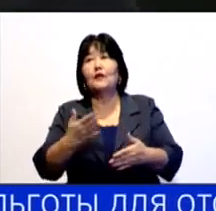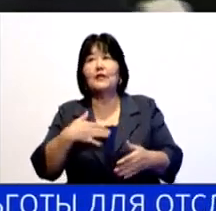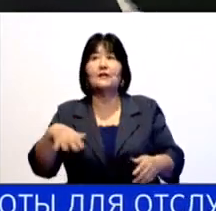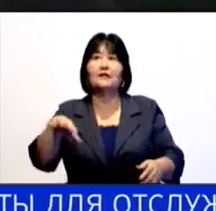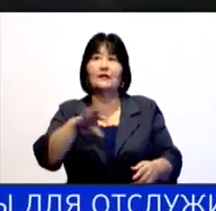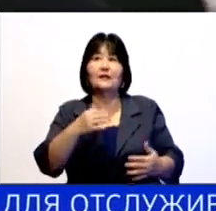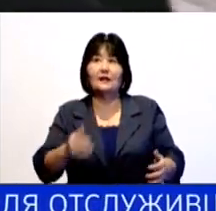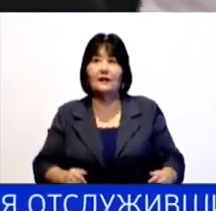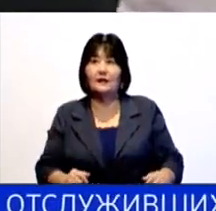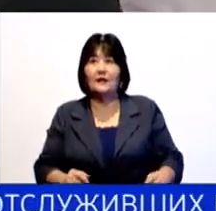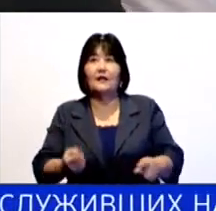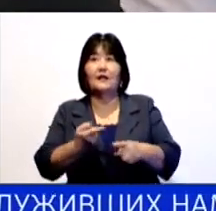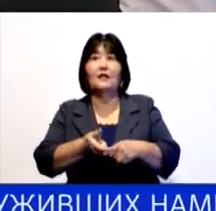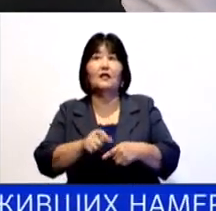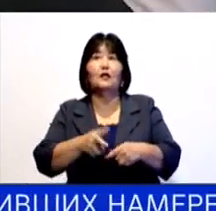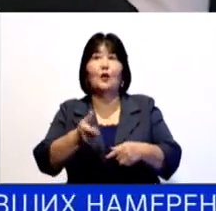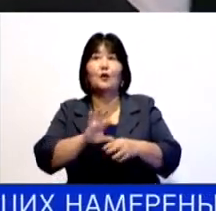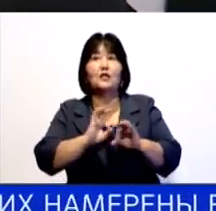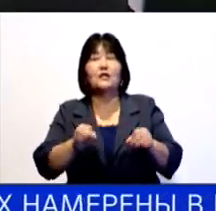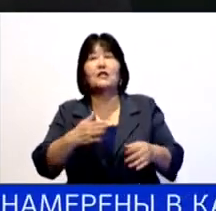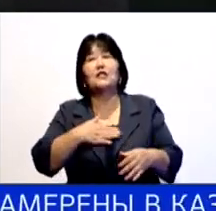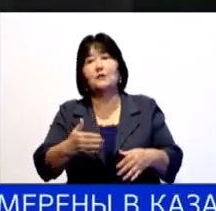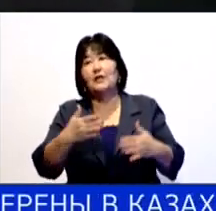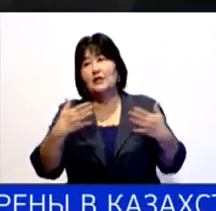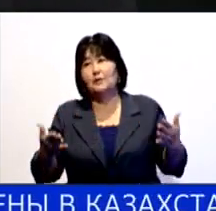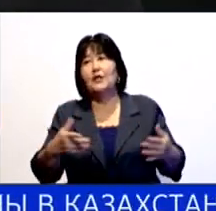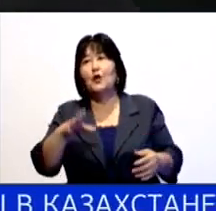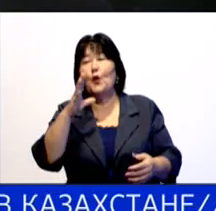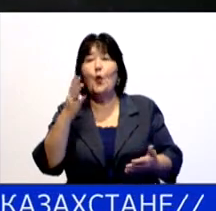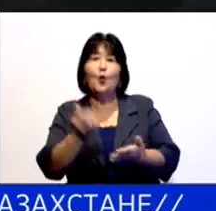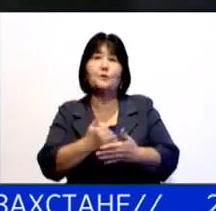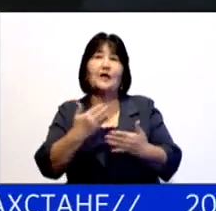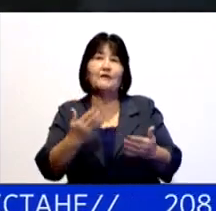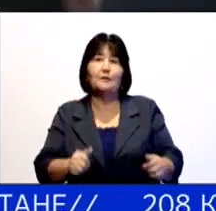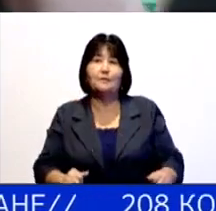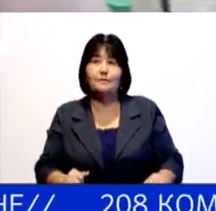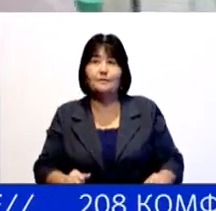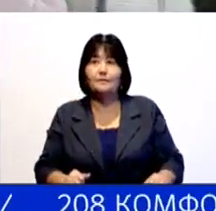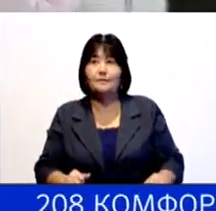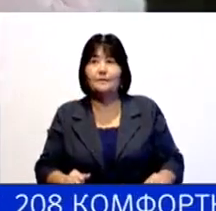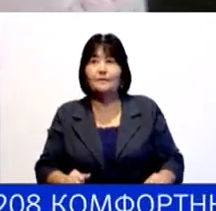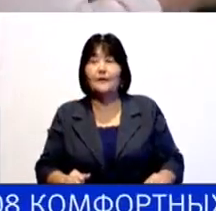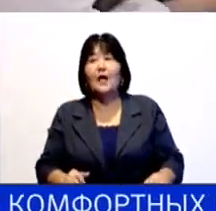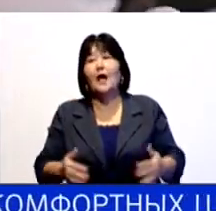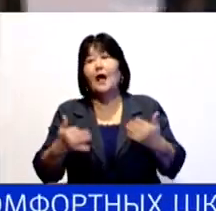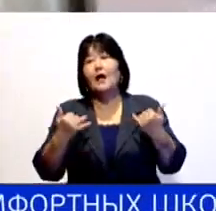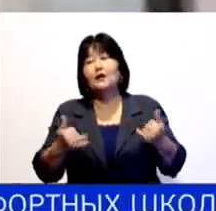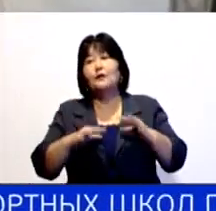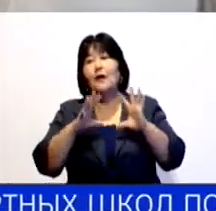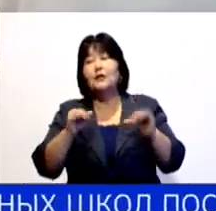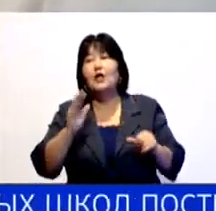скажем. Это очень замечательно. Спасибо вам большое и успехов вам. Спасибо большое. Сегодня в целом